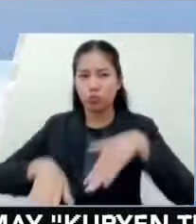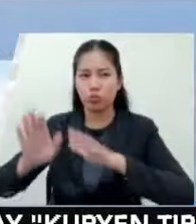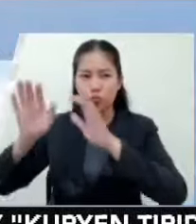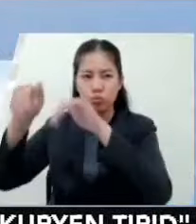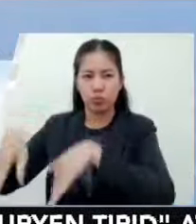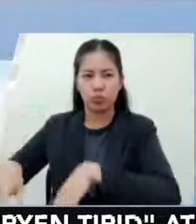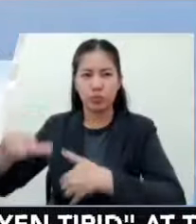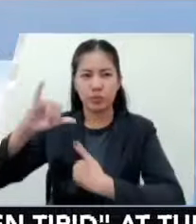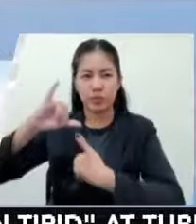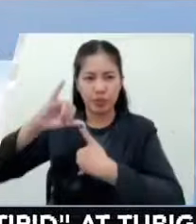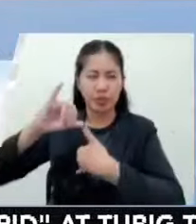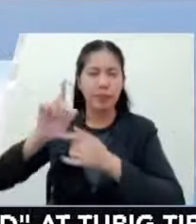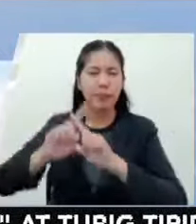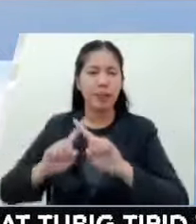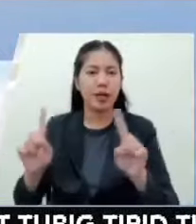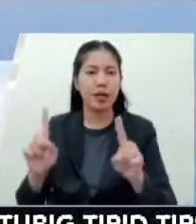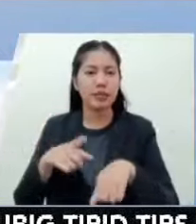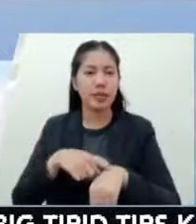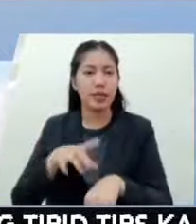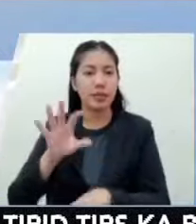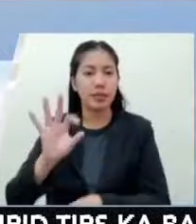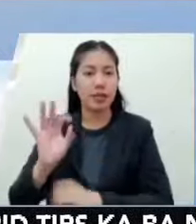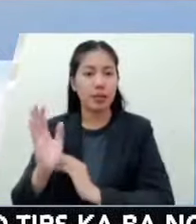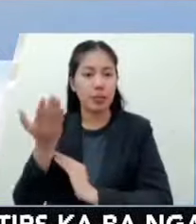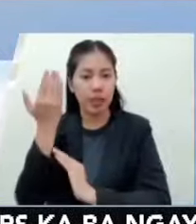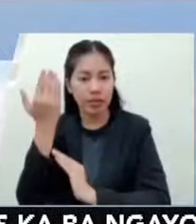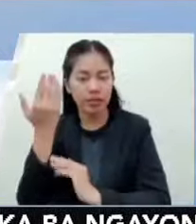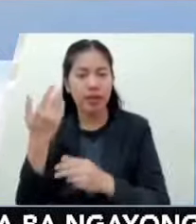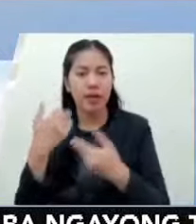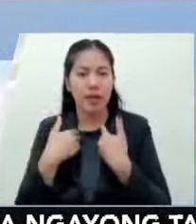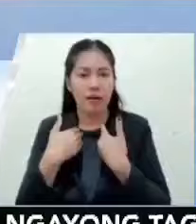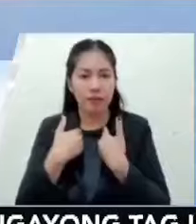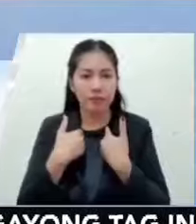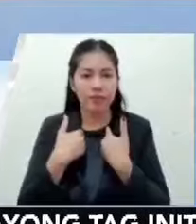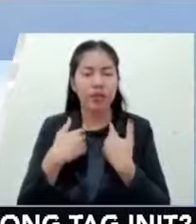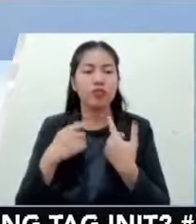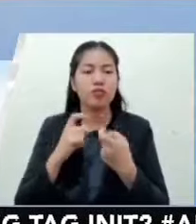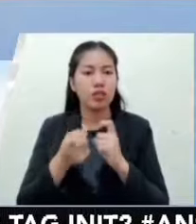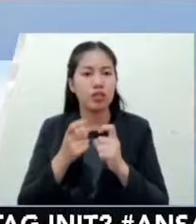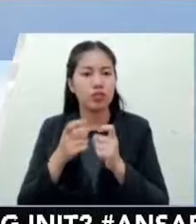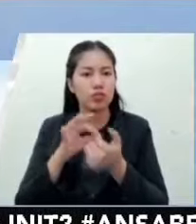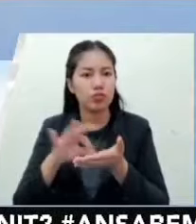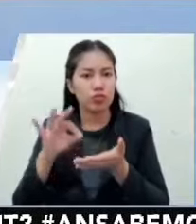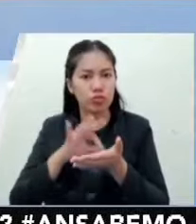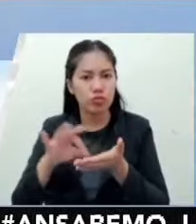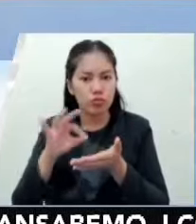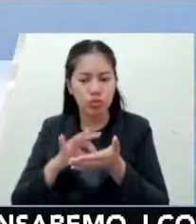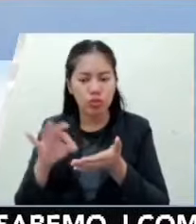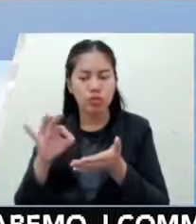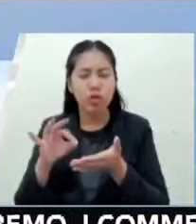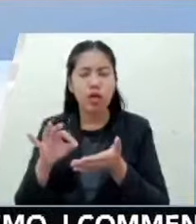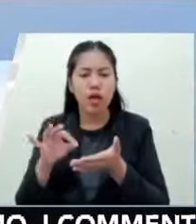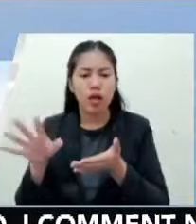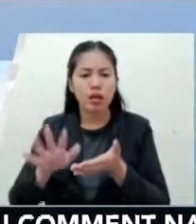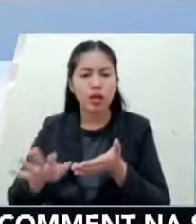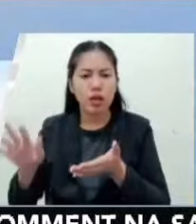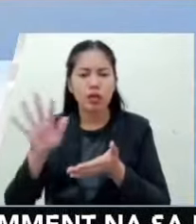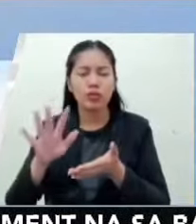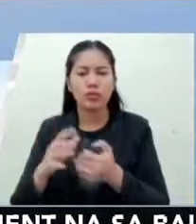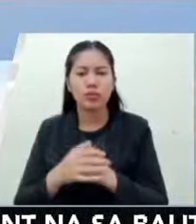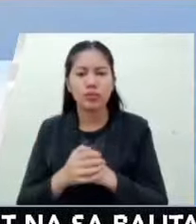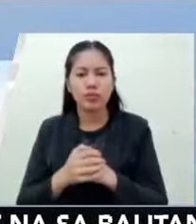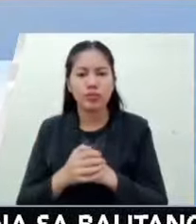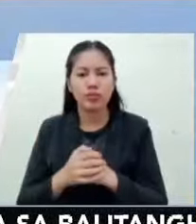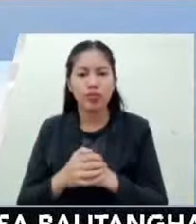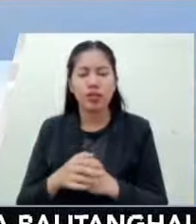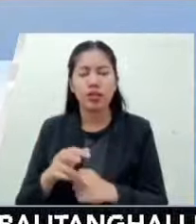as of 9 a.m., nagkaroon ng recalculation doon sa modeling and aabot na lamang